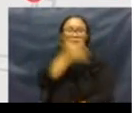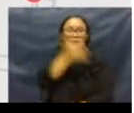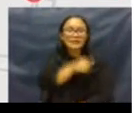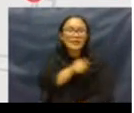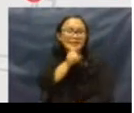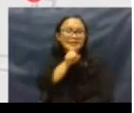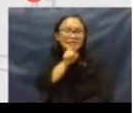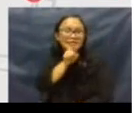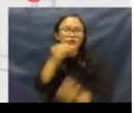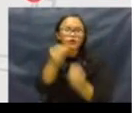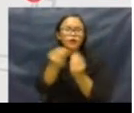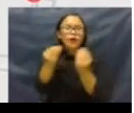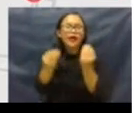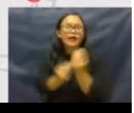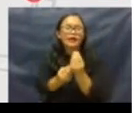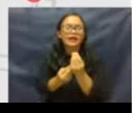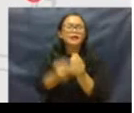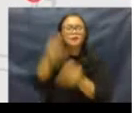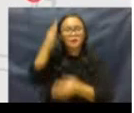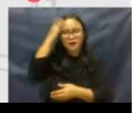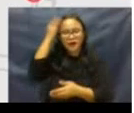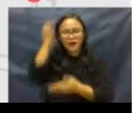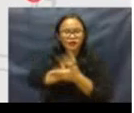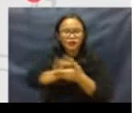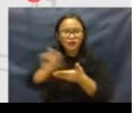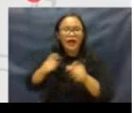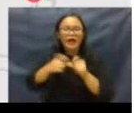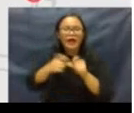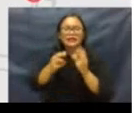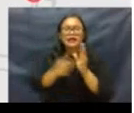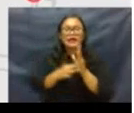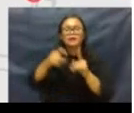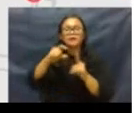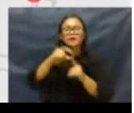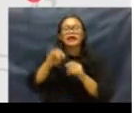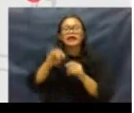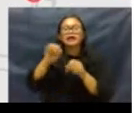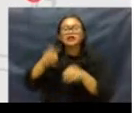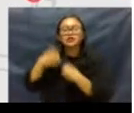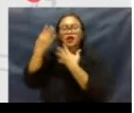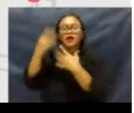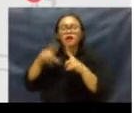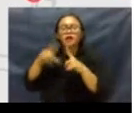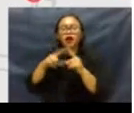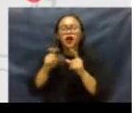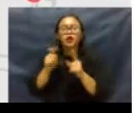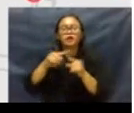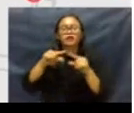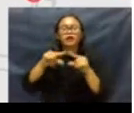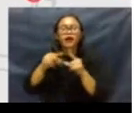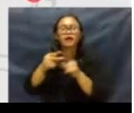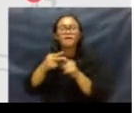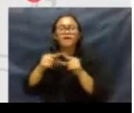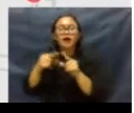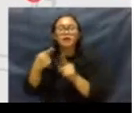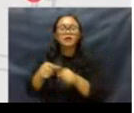kepala sekolah SMP Islam At-Taubah. Beliau juga adalah founder komunitas School of Teachers,